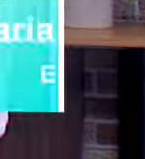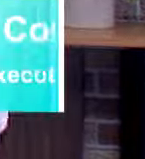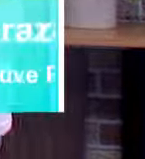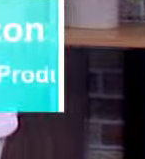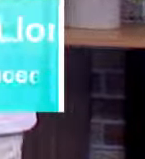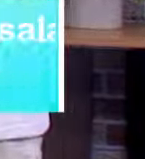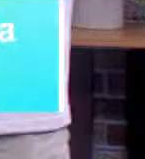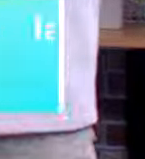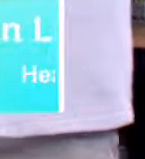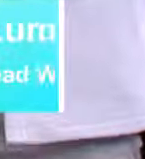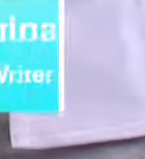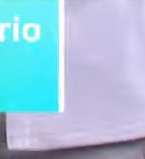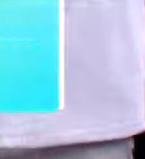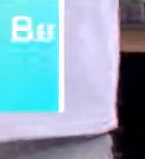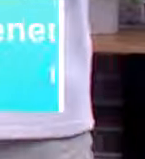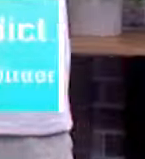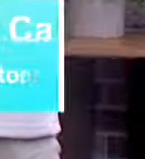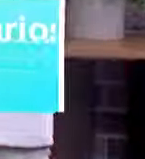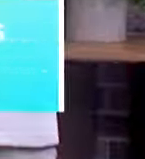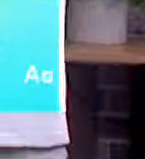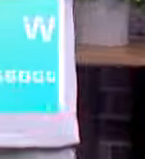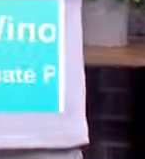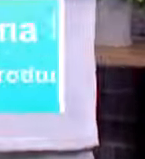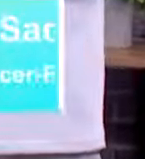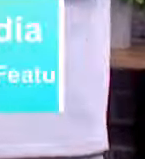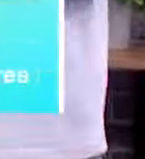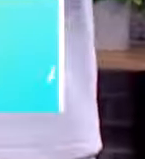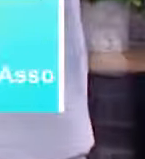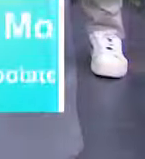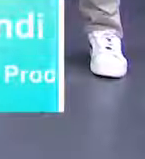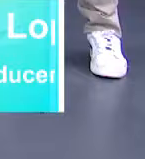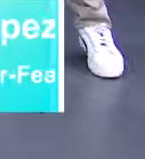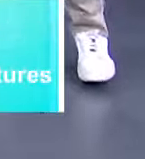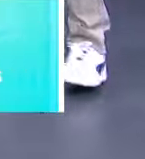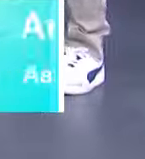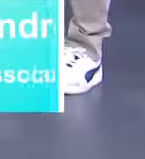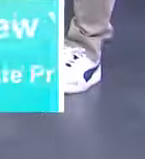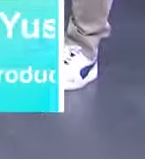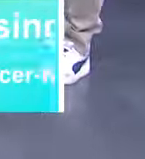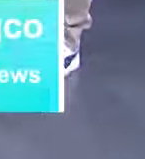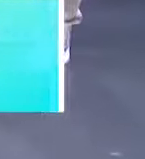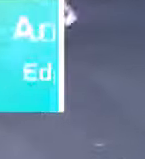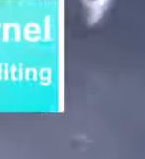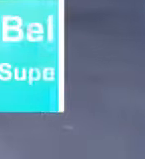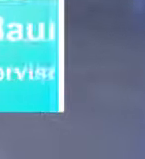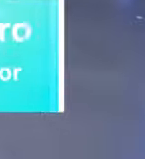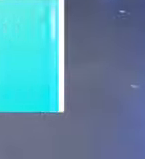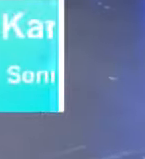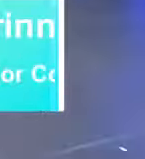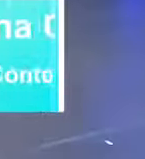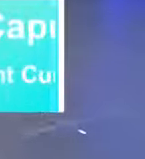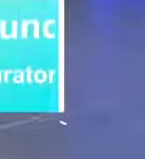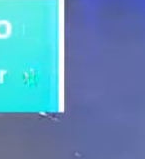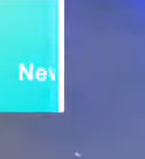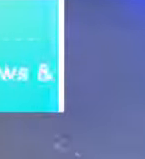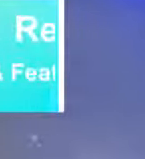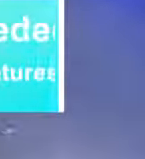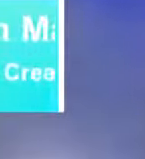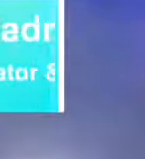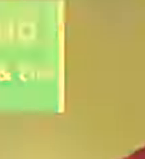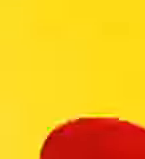Keep smiling lang yan ang paalala ng inyong paboritong kasalo sa umaga. Good morning, kapatid!